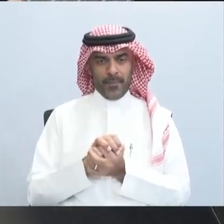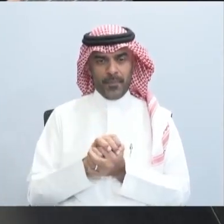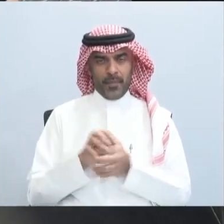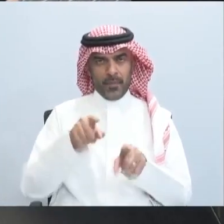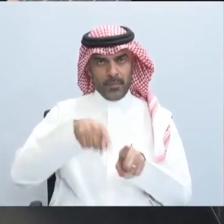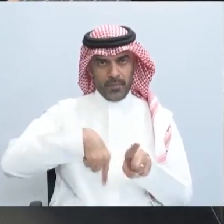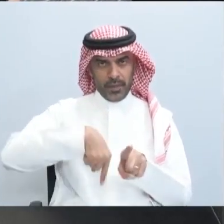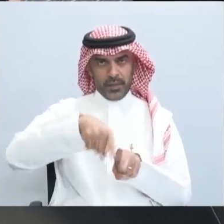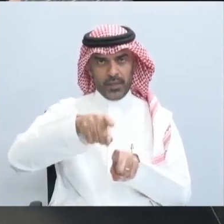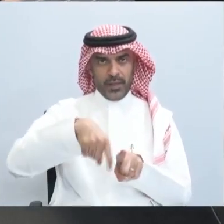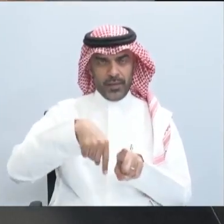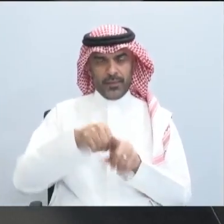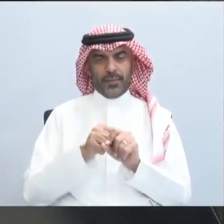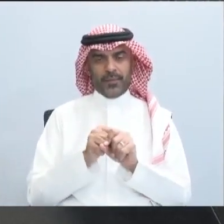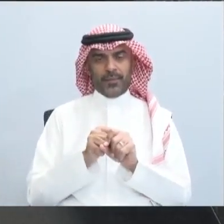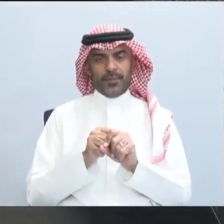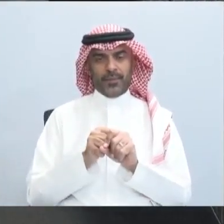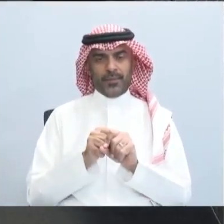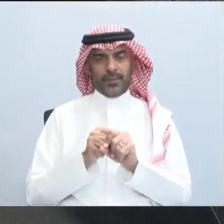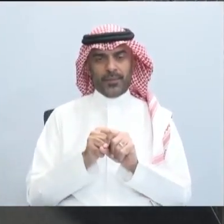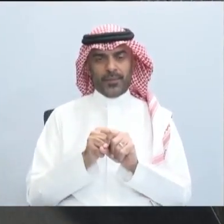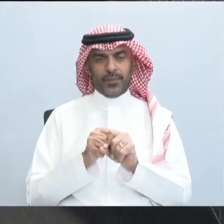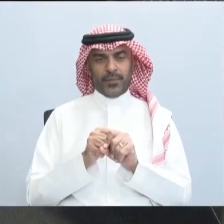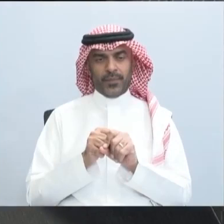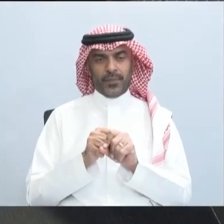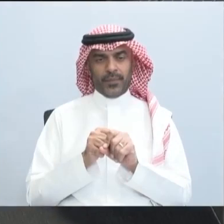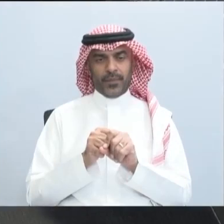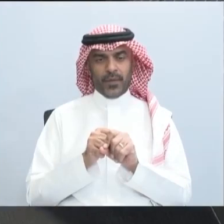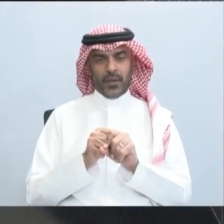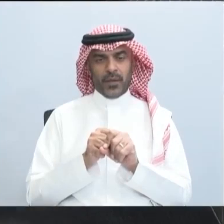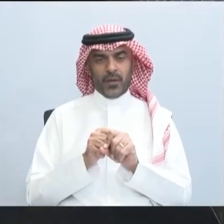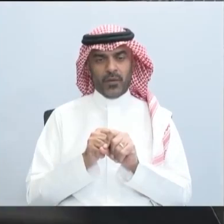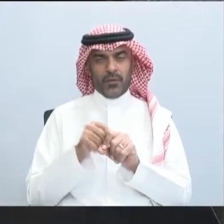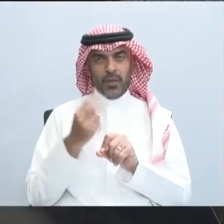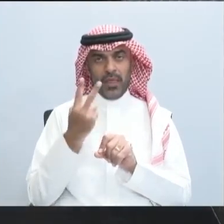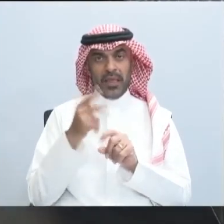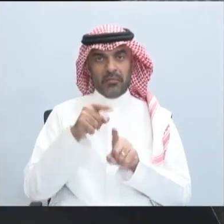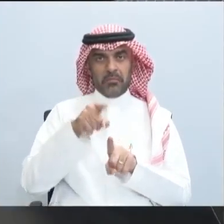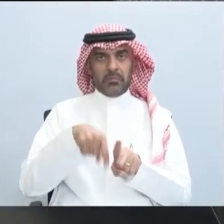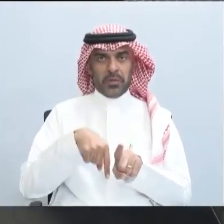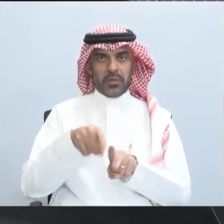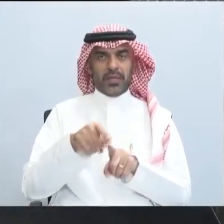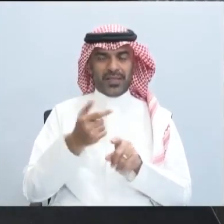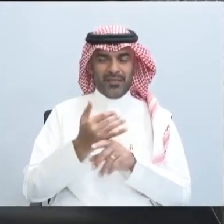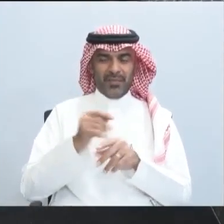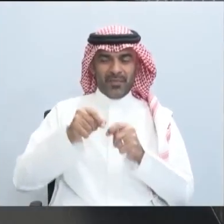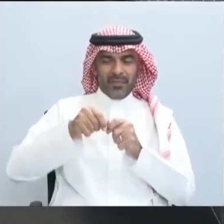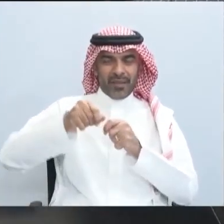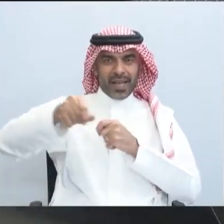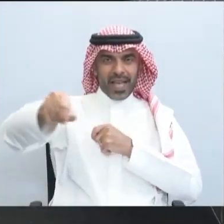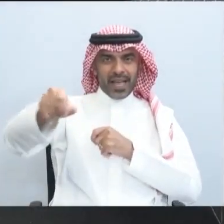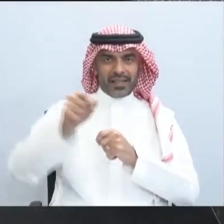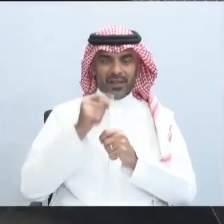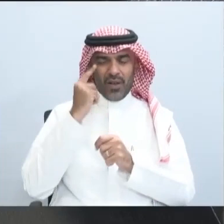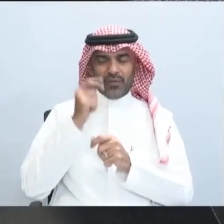المسطره اتيت بي نوعين من المسطره بالمقاسات لكي نقيس